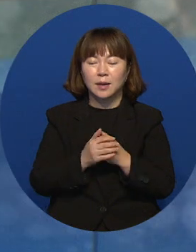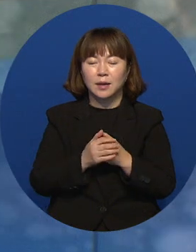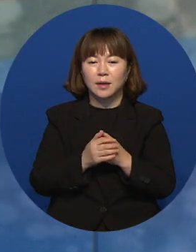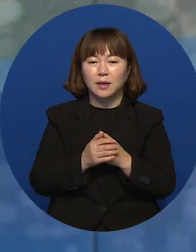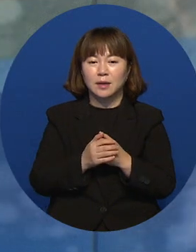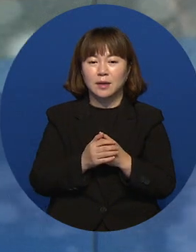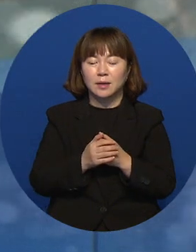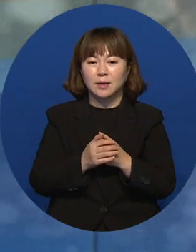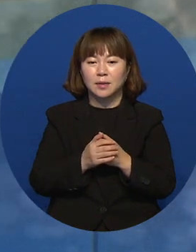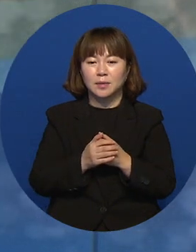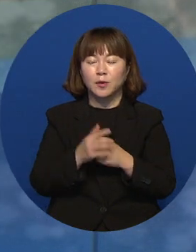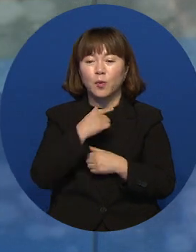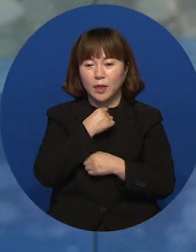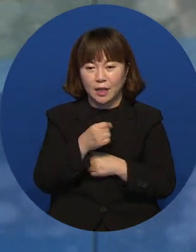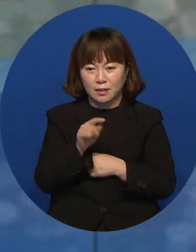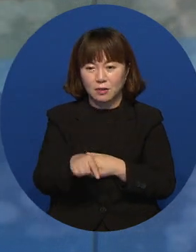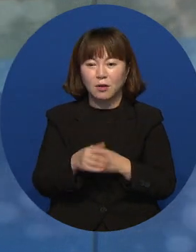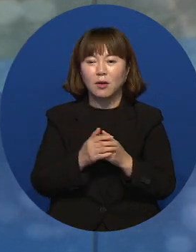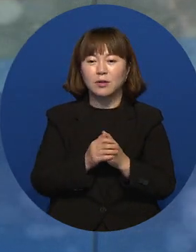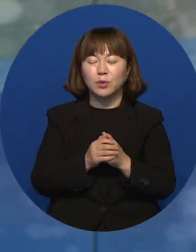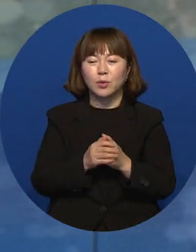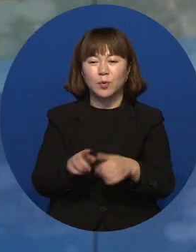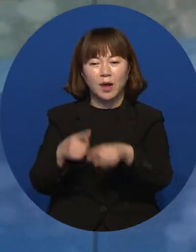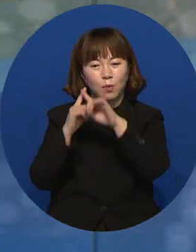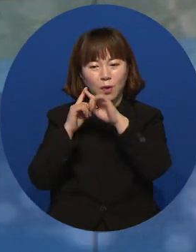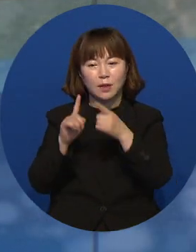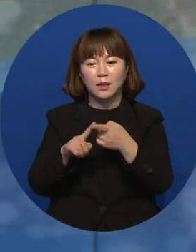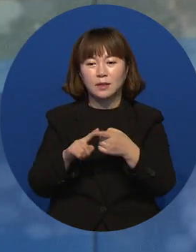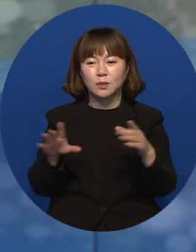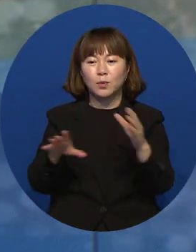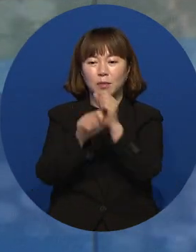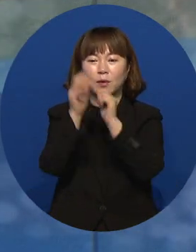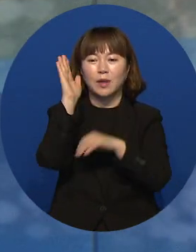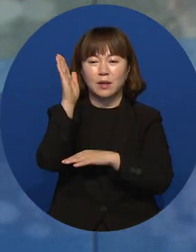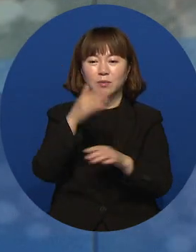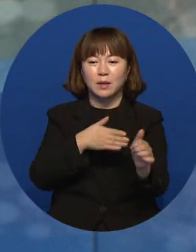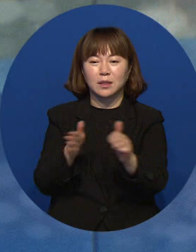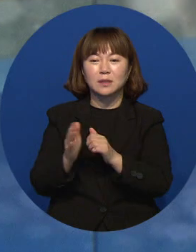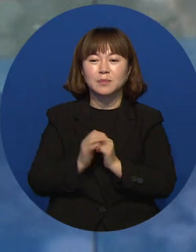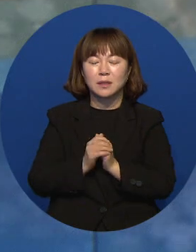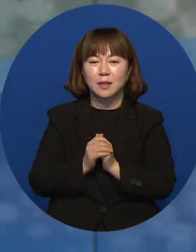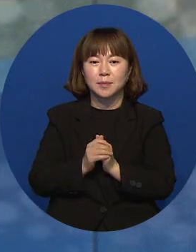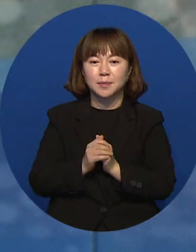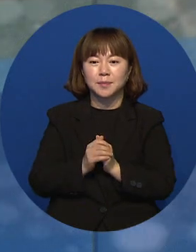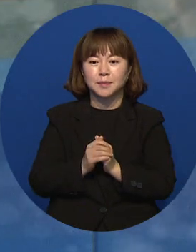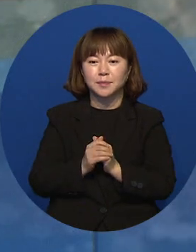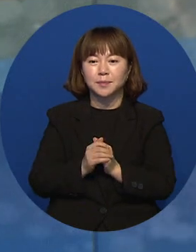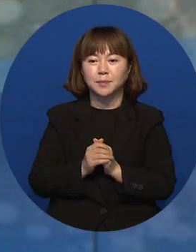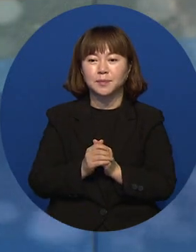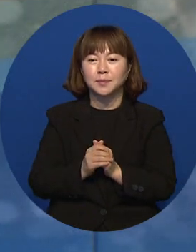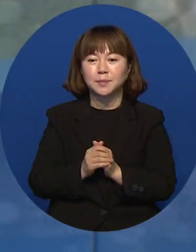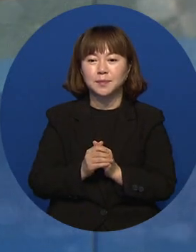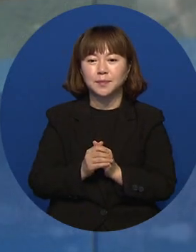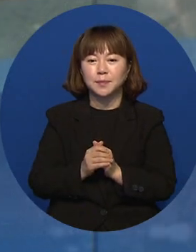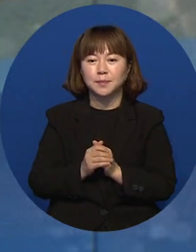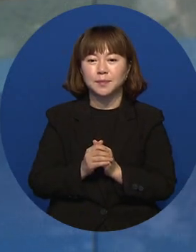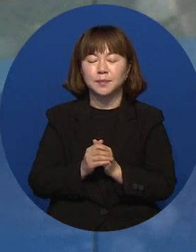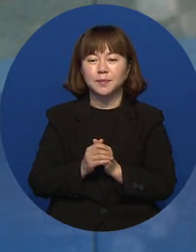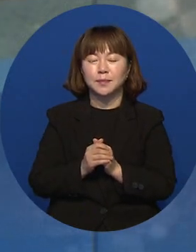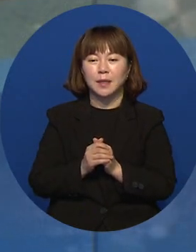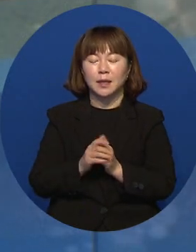박 바라는 바 또 다짐할 수 있는 바를 총평 서 맞겠습니다 어 경실련 의 원장인 4 가장